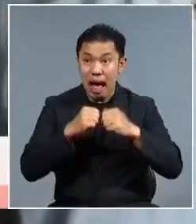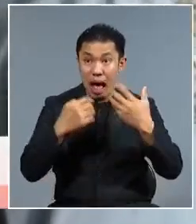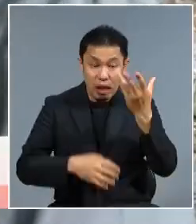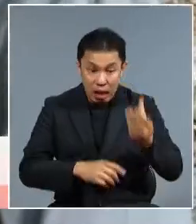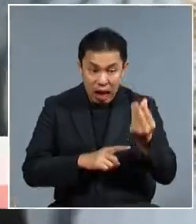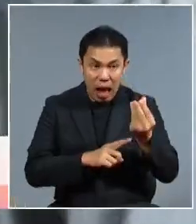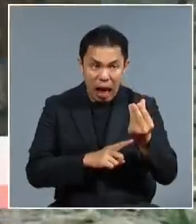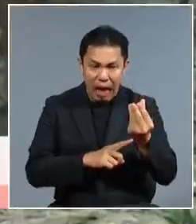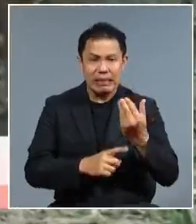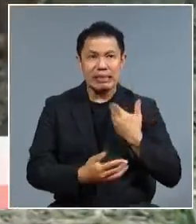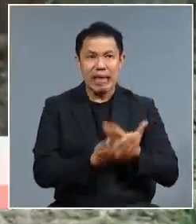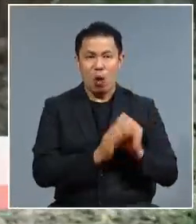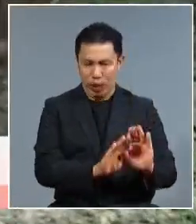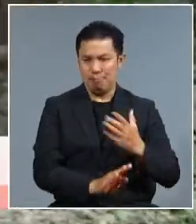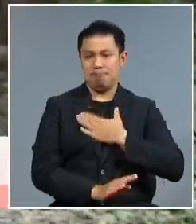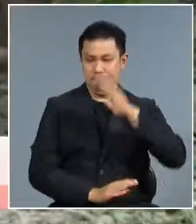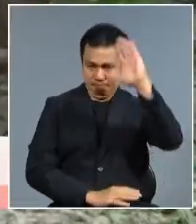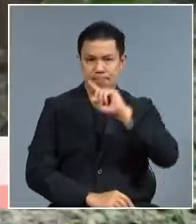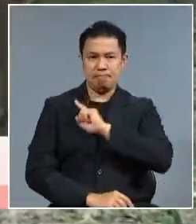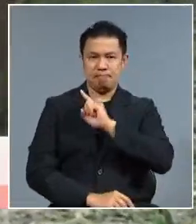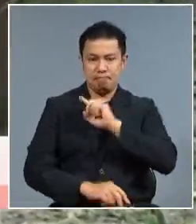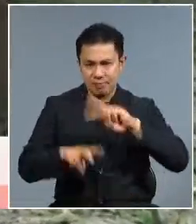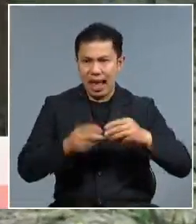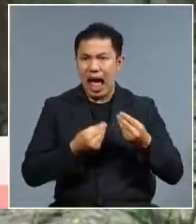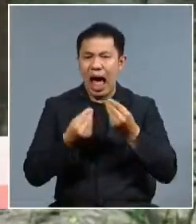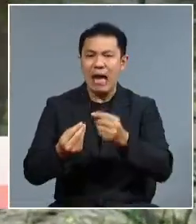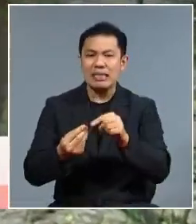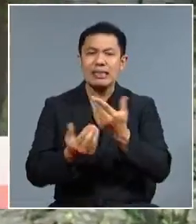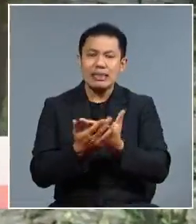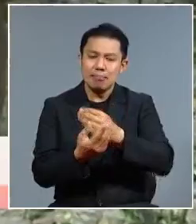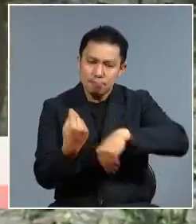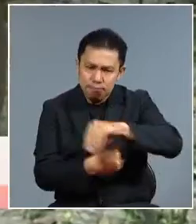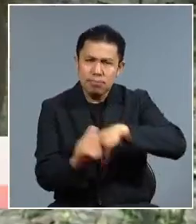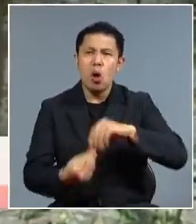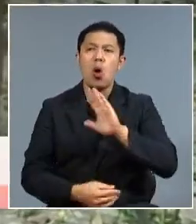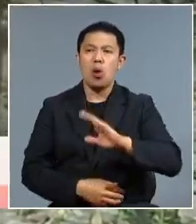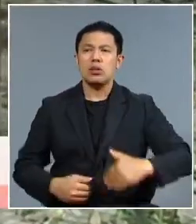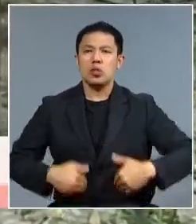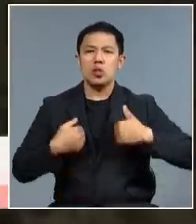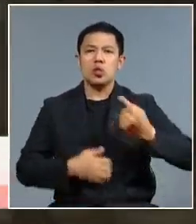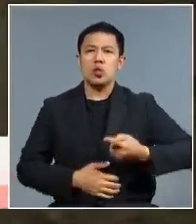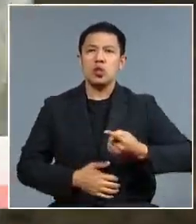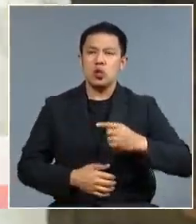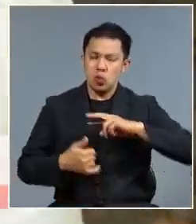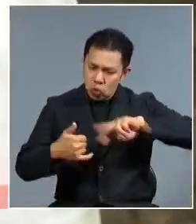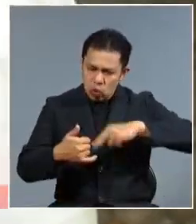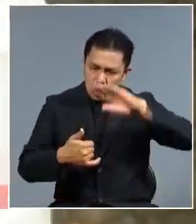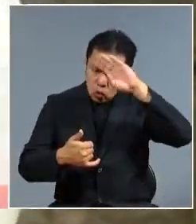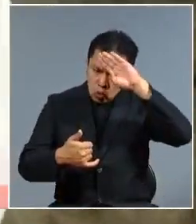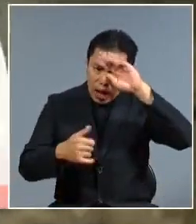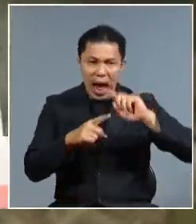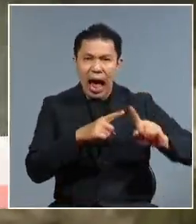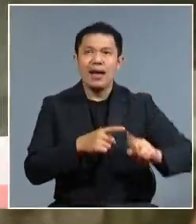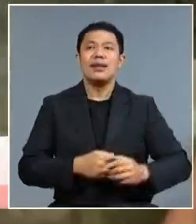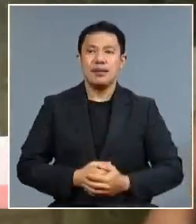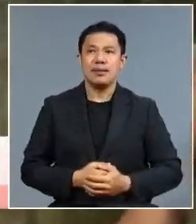บอกว่าเดี๋ยวจะเก็บไว้ให้เองนะจะเก็บไว้ให้ป้าแกนนั้นใช้จ่ายในชีวิตประจำวันแล้วก็รักษาตัวในยามเจ็บขณ